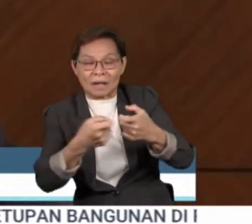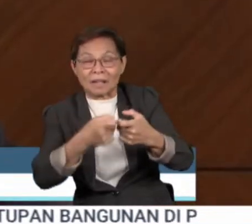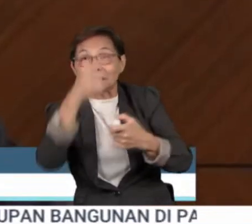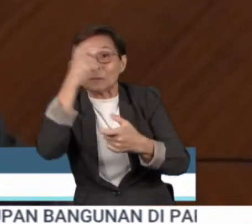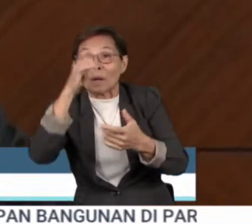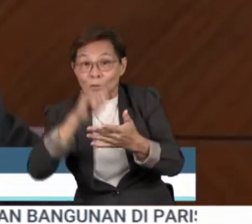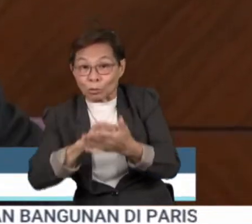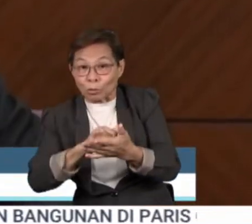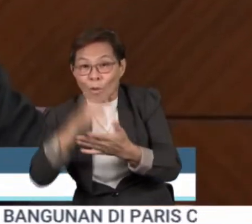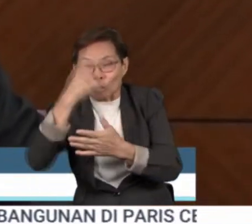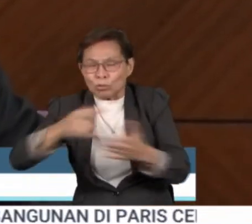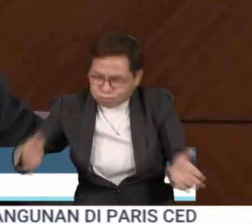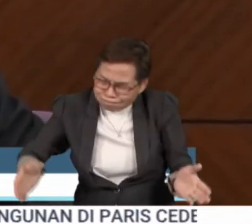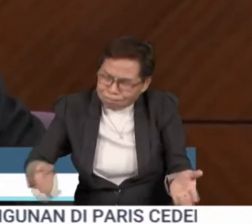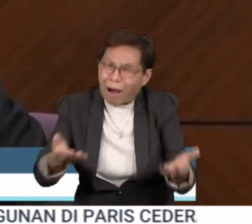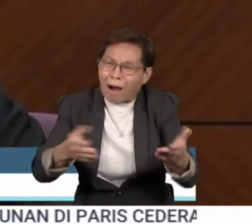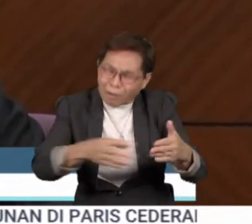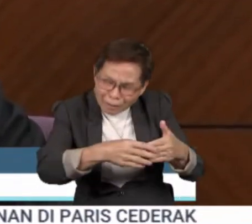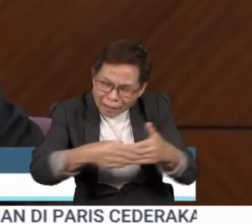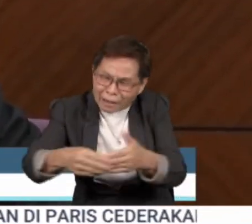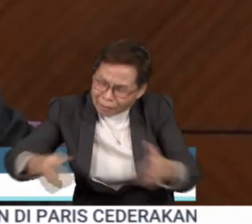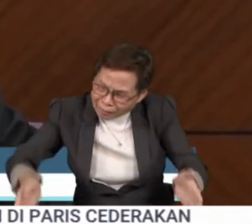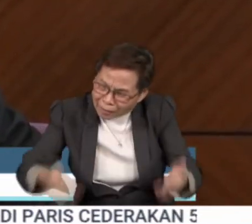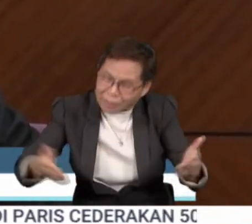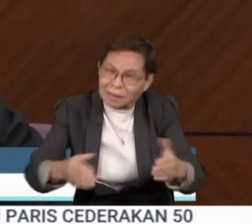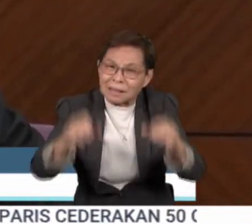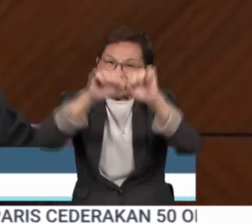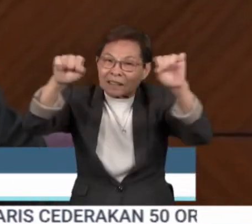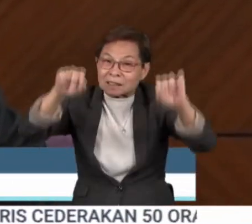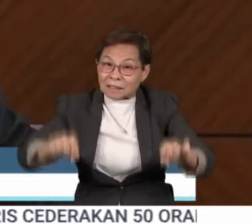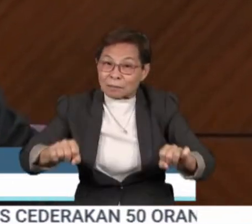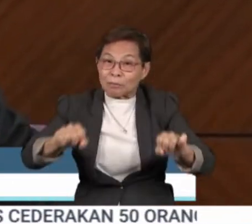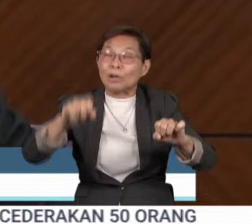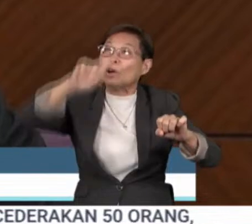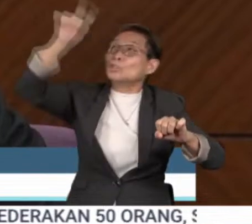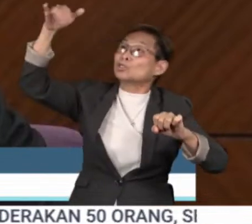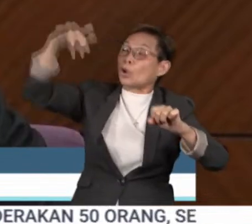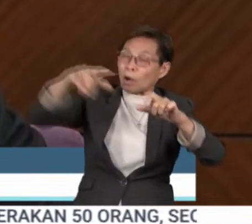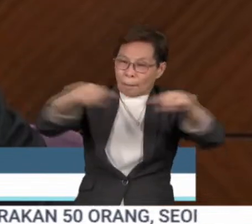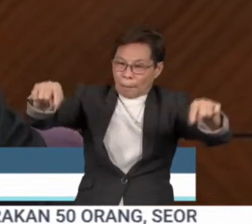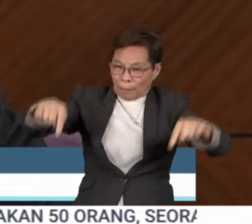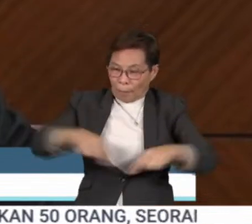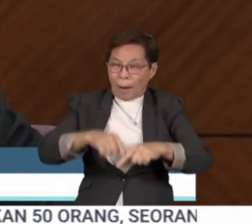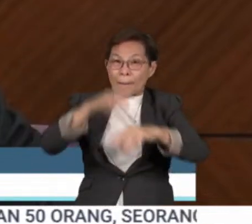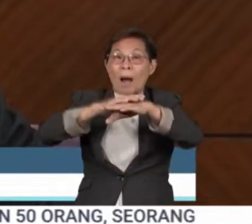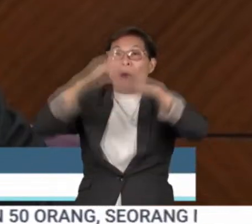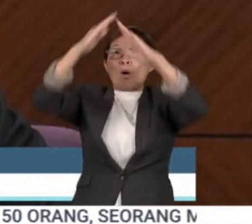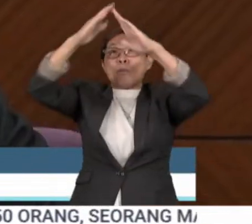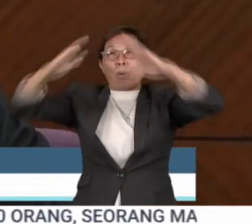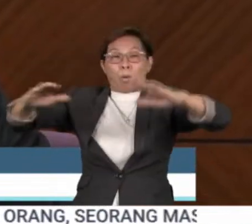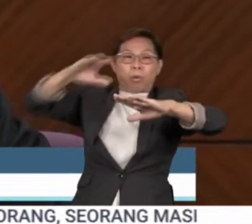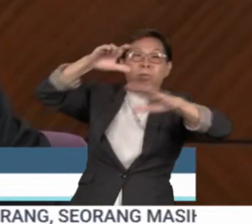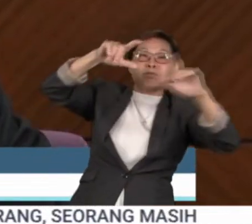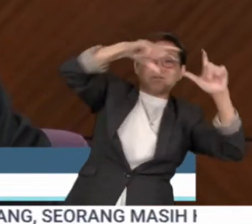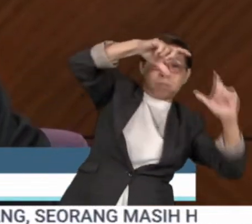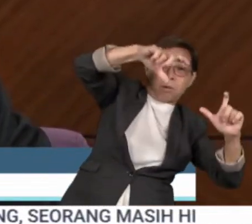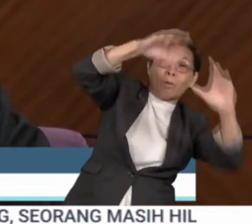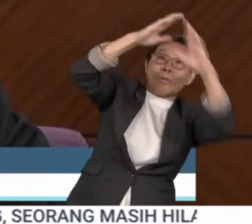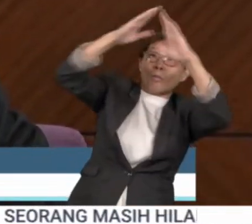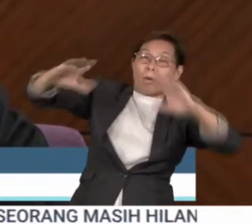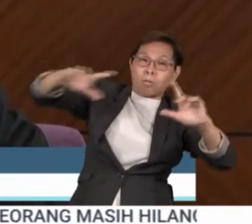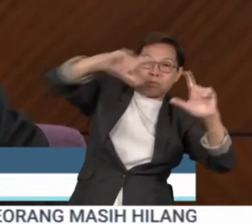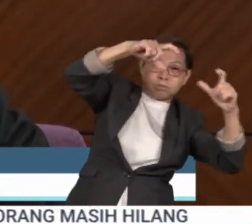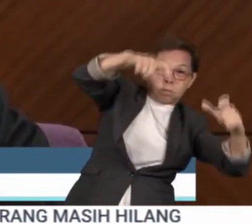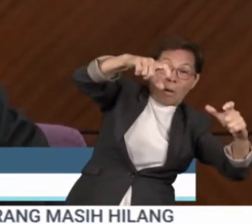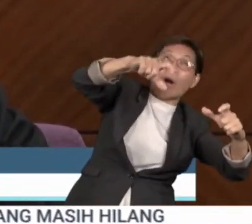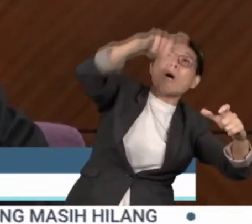itu, bagi menggalakkan lagi pemasangan sistem solar PV, terutamanya pada struktur bumbung premis bangunan ataupun rooftop